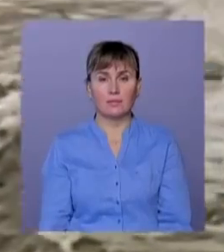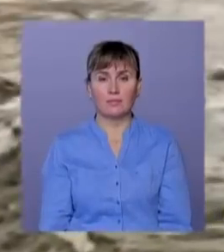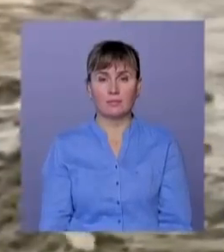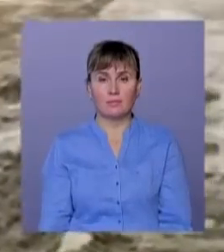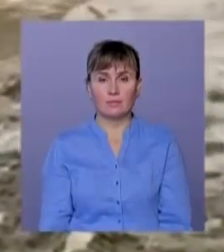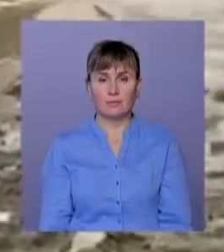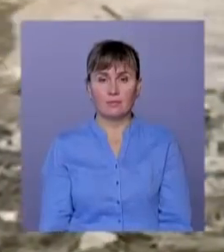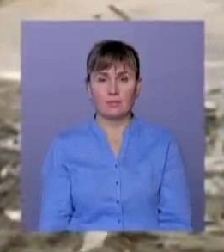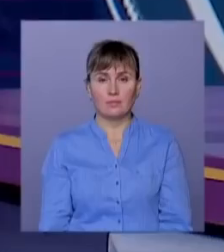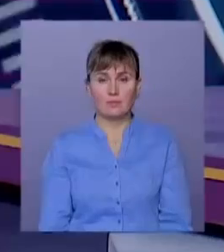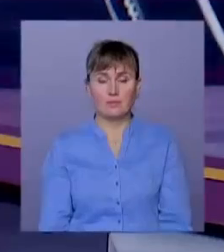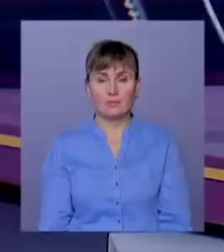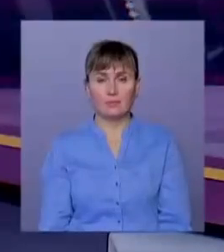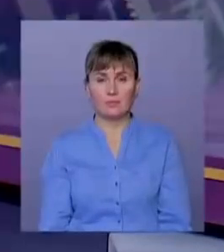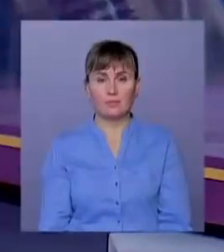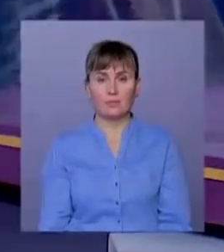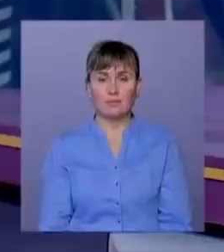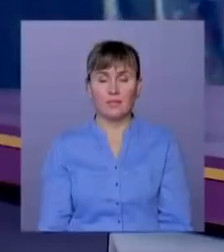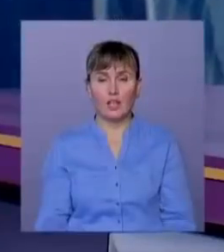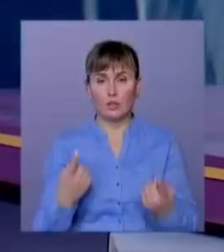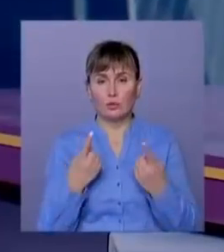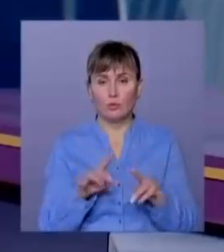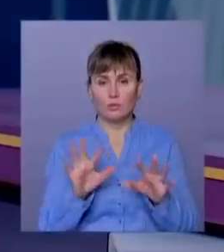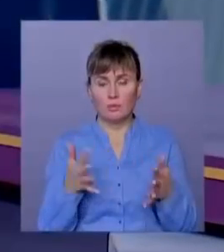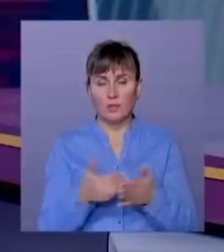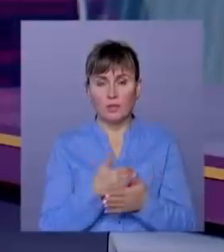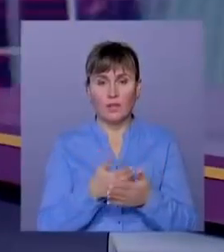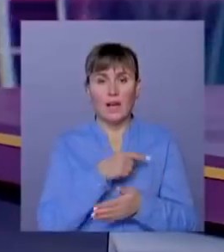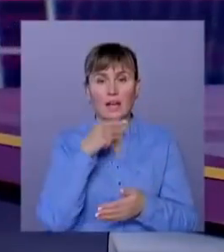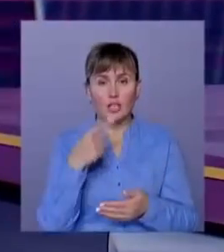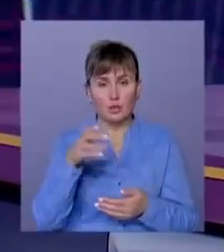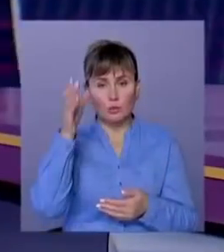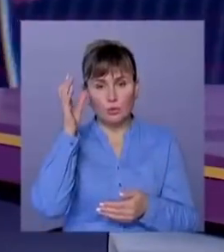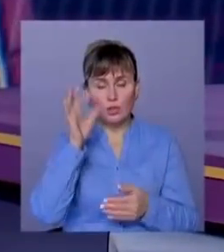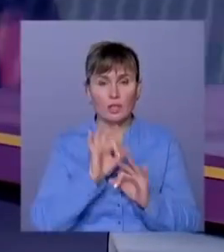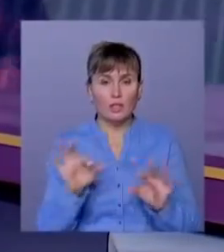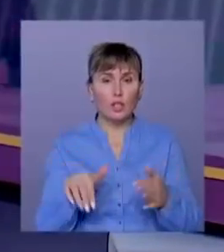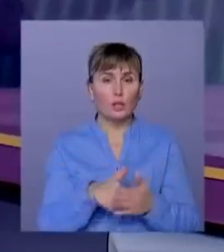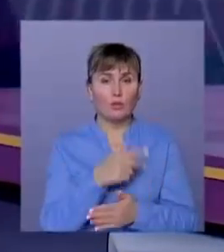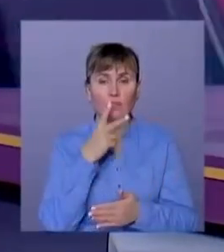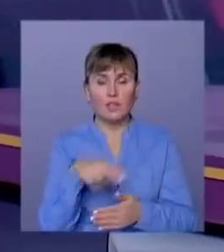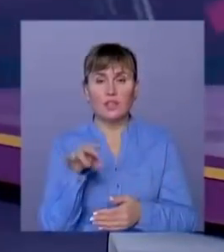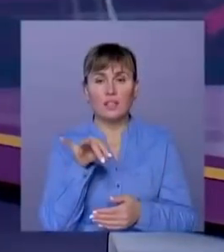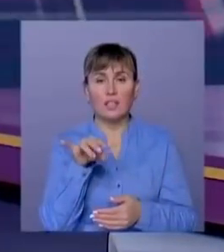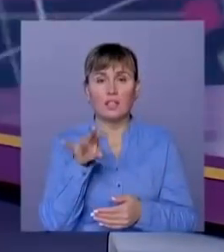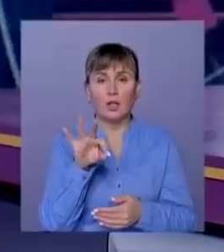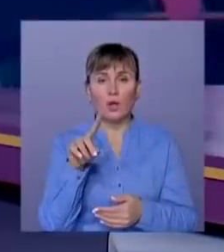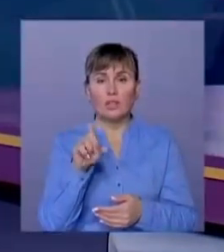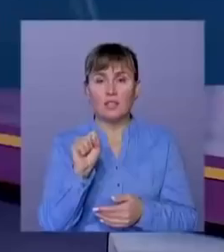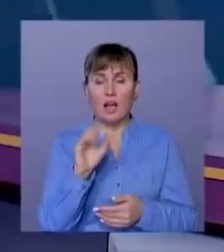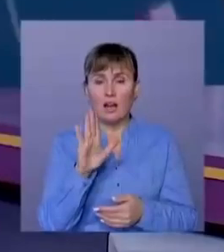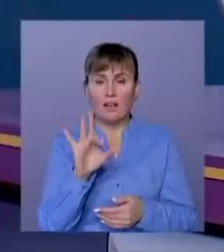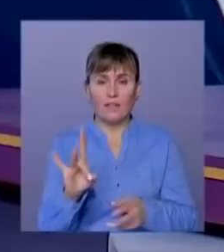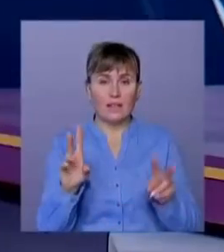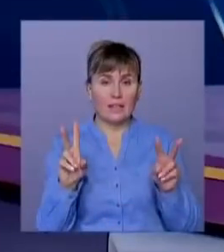телеканал Алматы. И к другим событиям в мире. Российские ученые описали новый вид динозавра, который называется